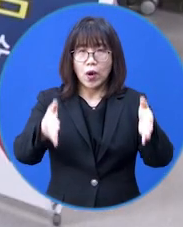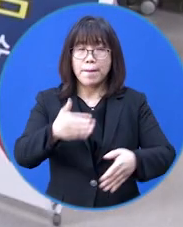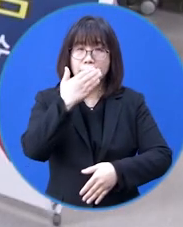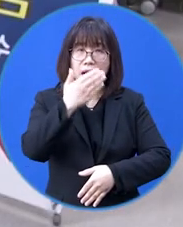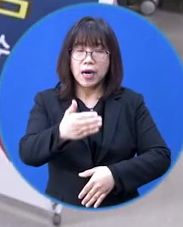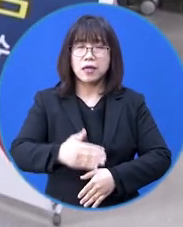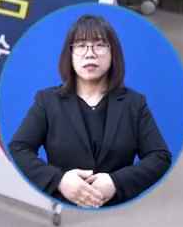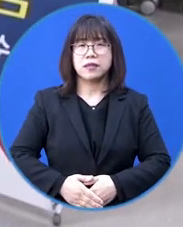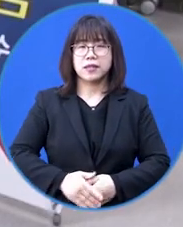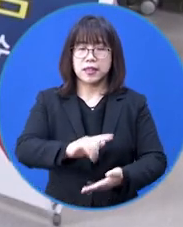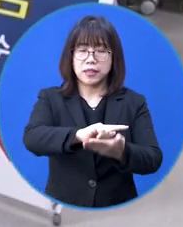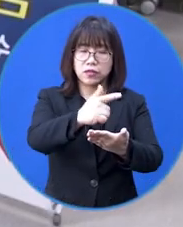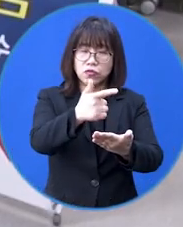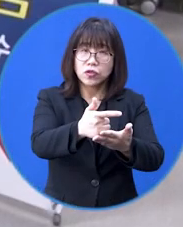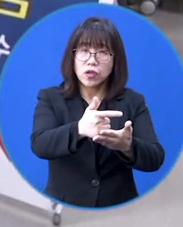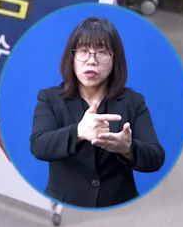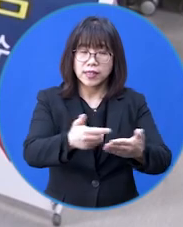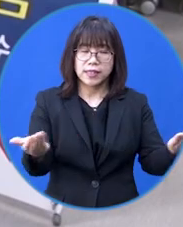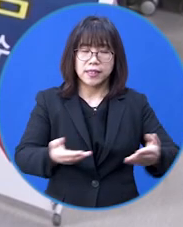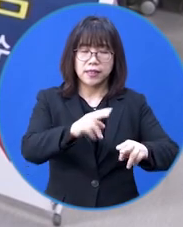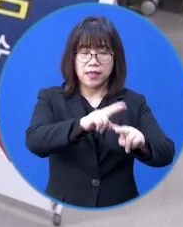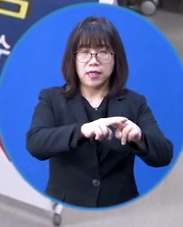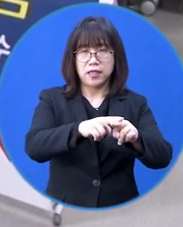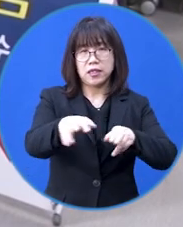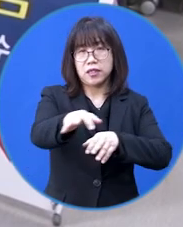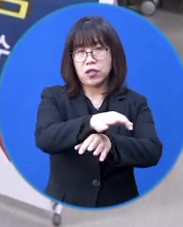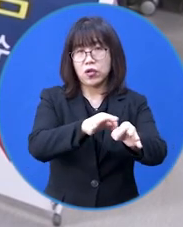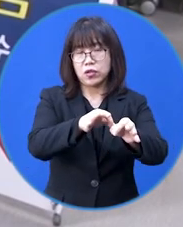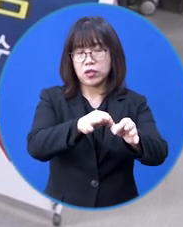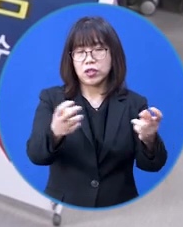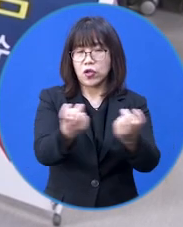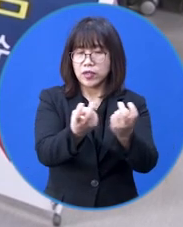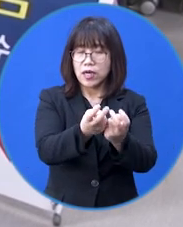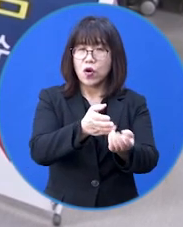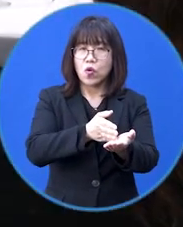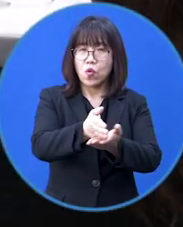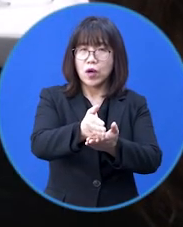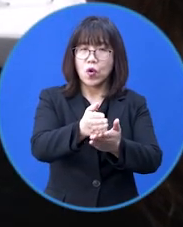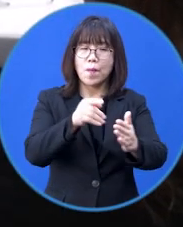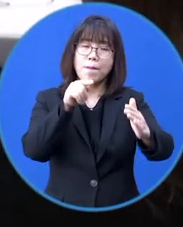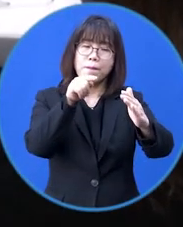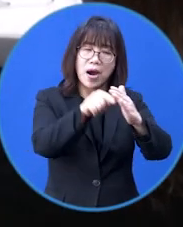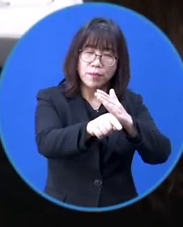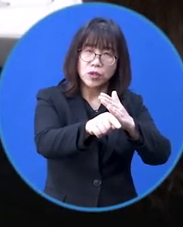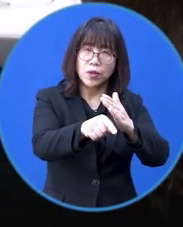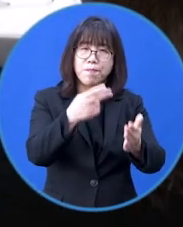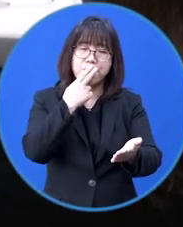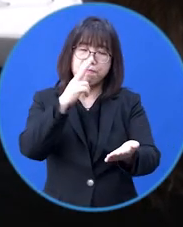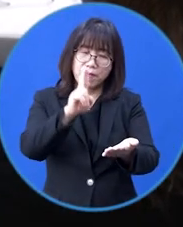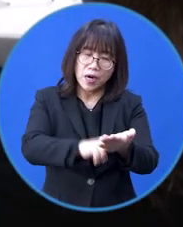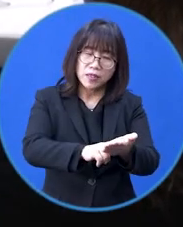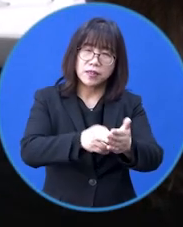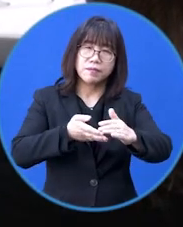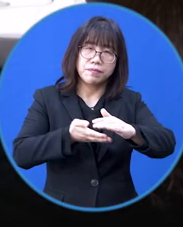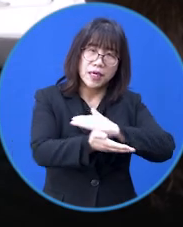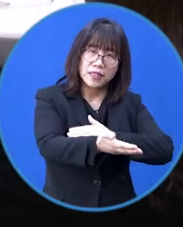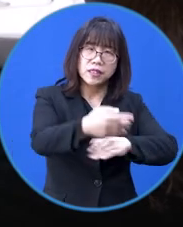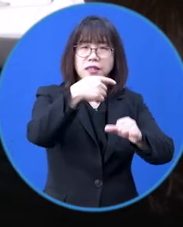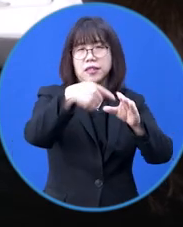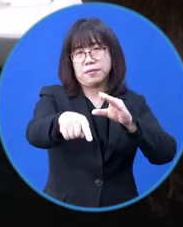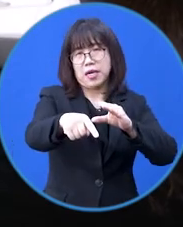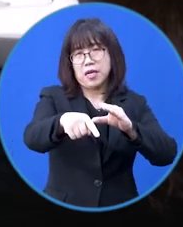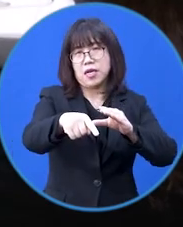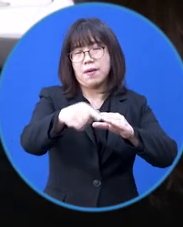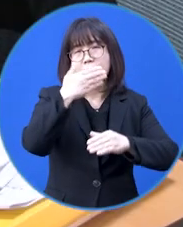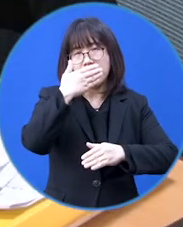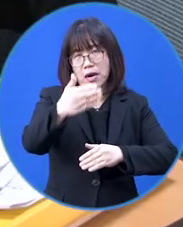소상공인 또는 근로자가 강서구청 일자리 정책과로 방문하거나 우편 또는 이메일, 팩스로 할 수